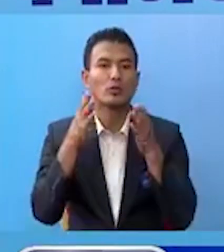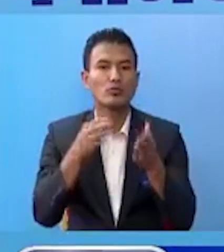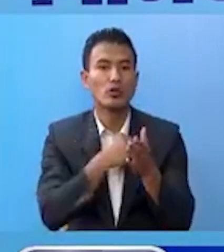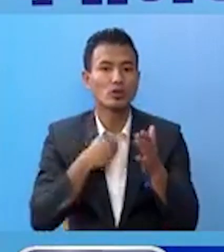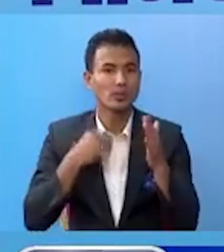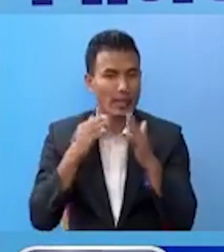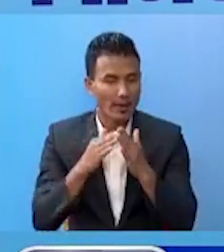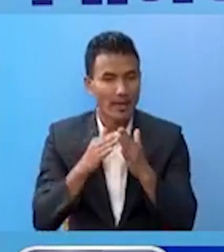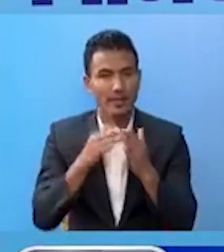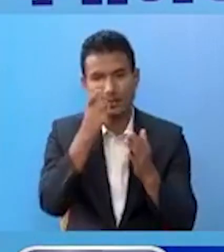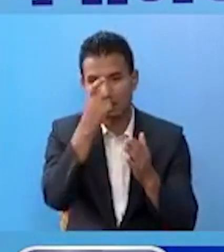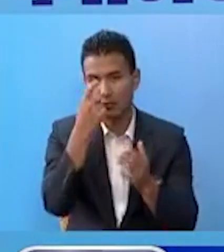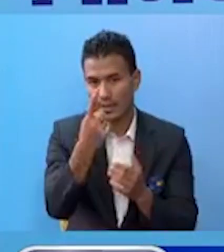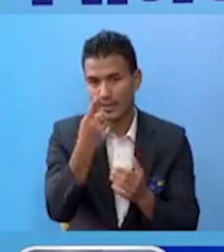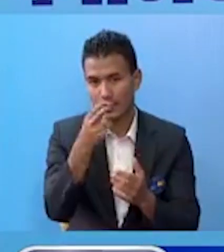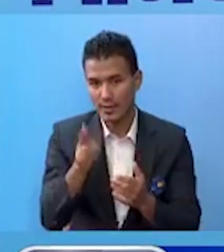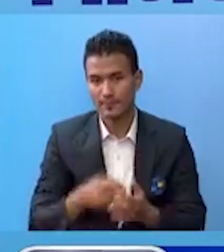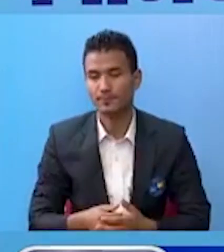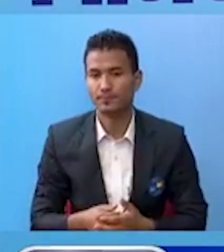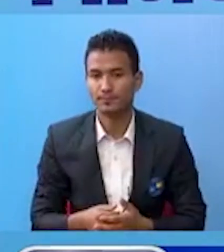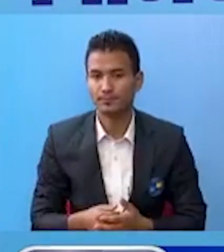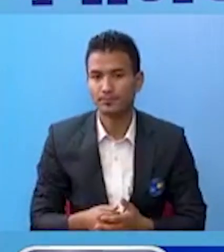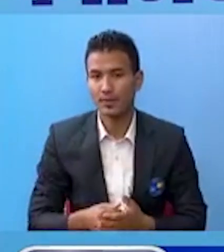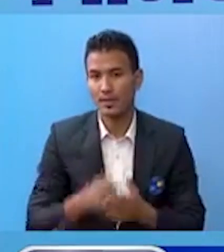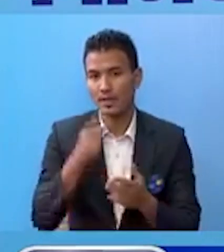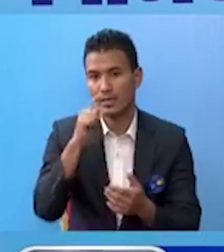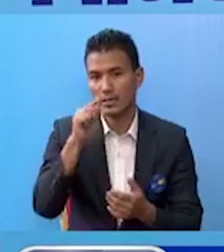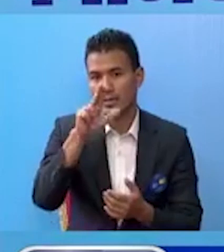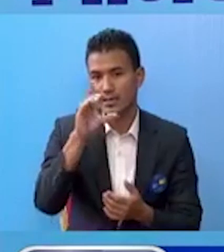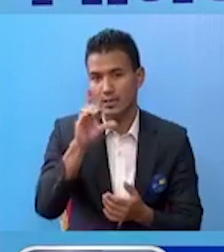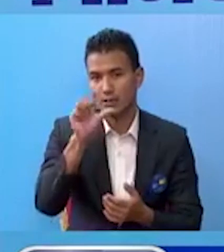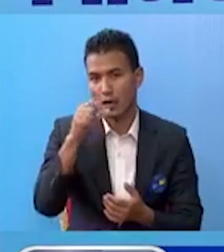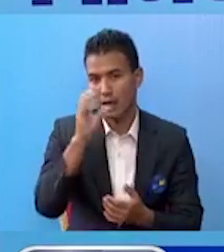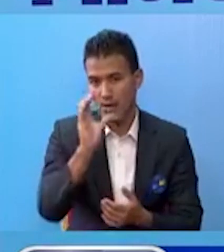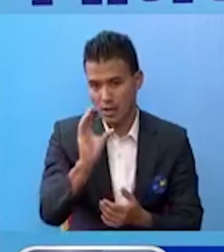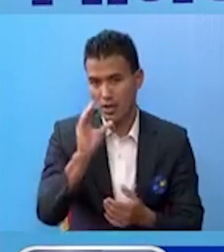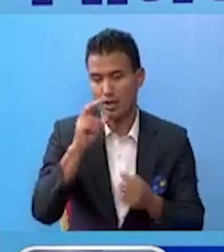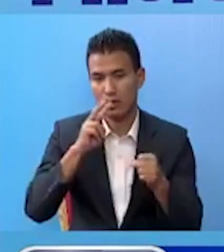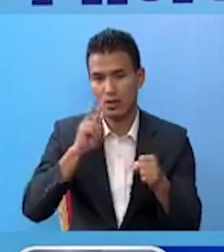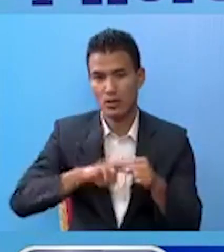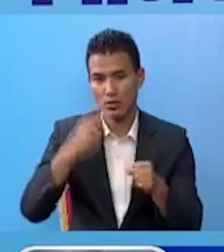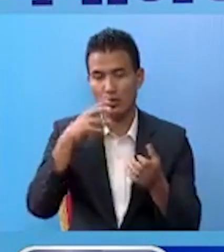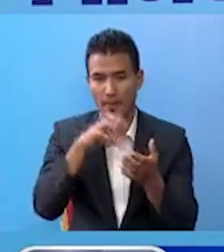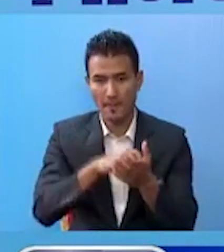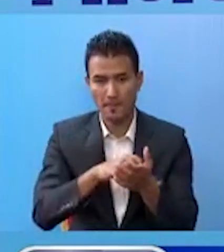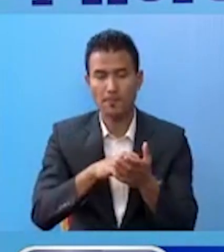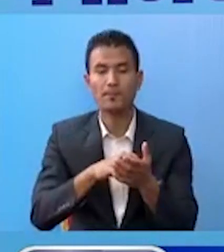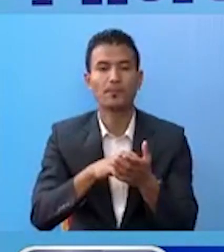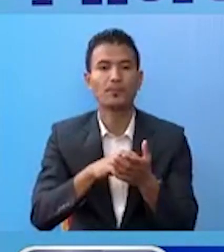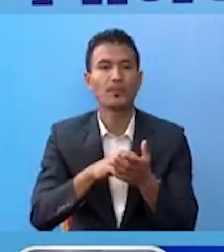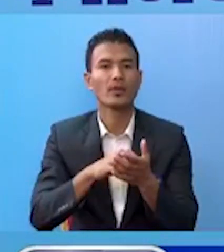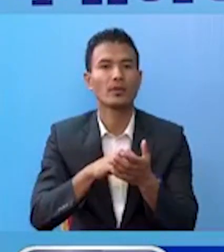अस्पताल प्रयोगशालामा चितवनका 1 जना हुनुहुन्छ। किटजन्य रोग अनुसन्धान तथा तालिम केन्द्र हेटौँडा